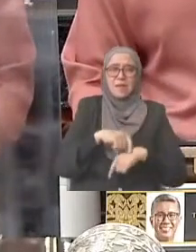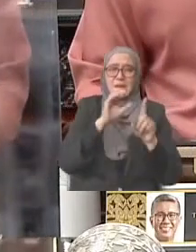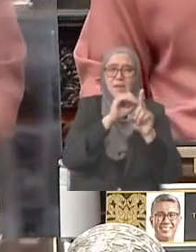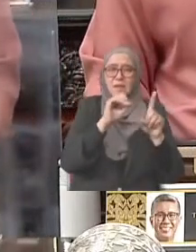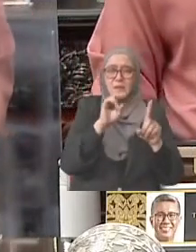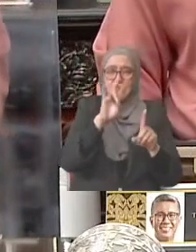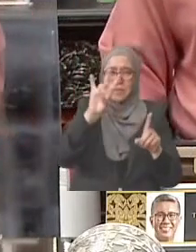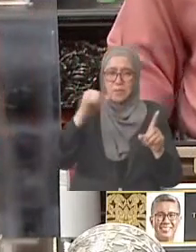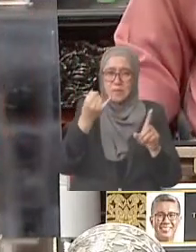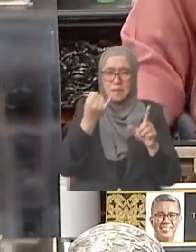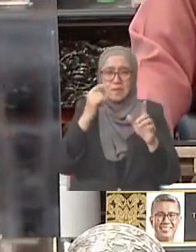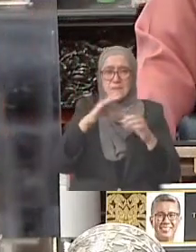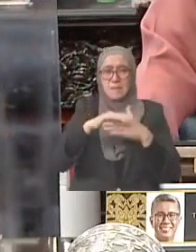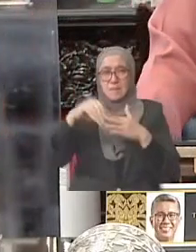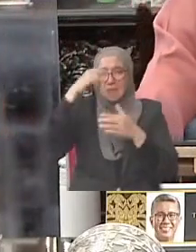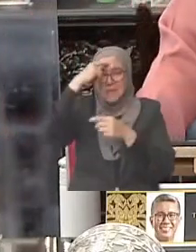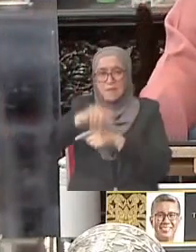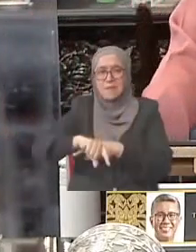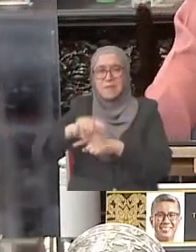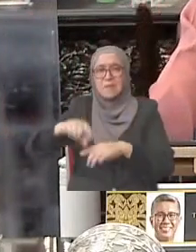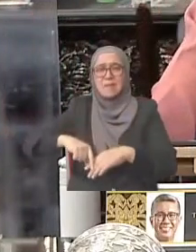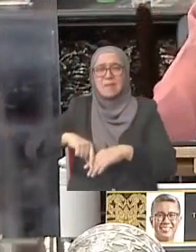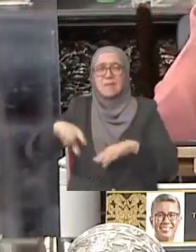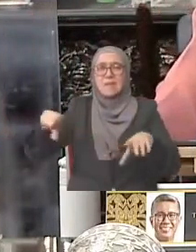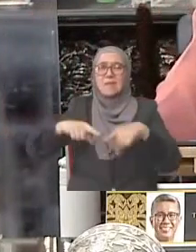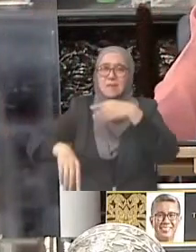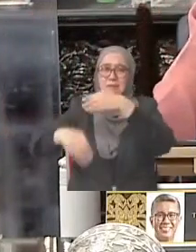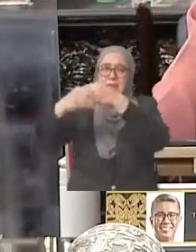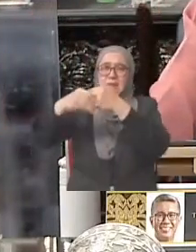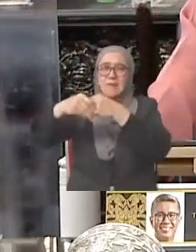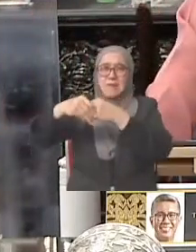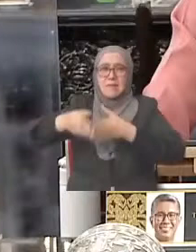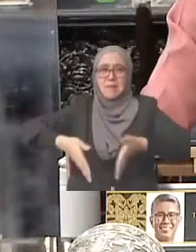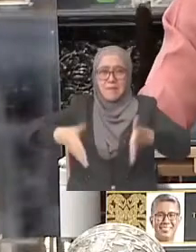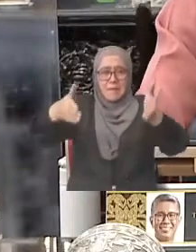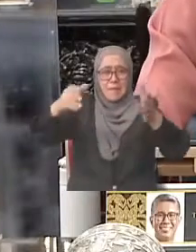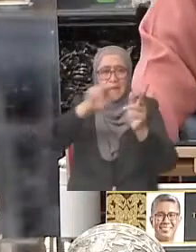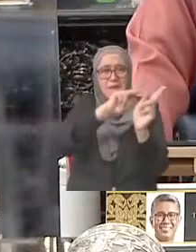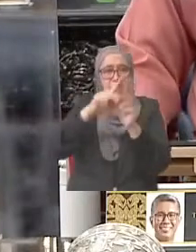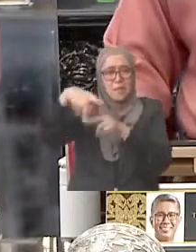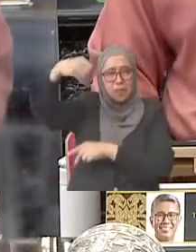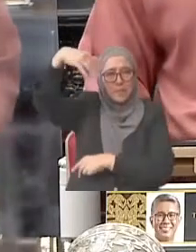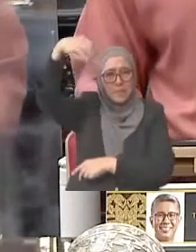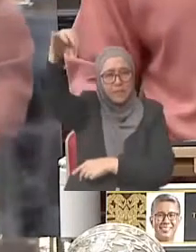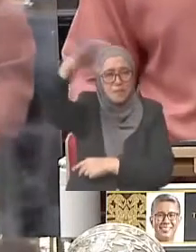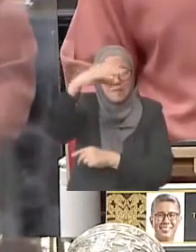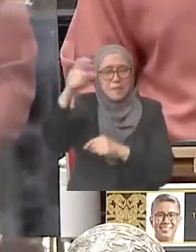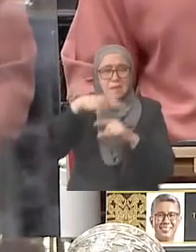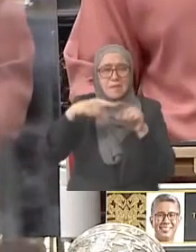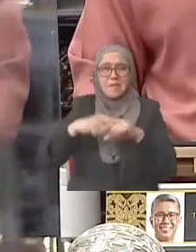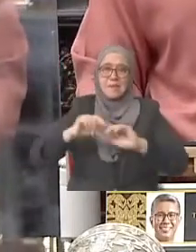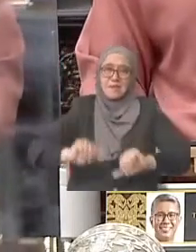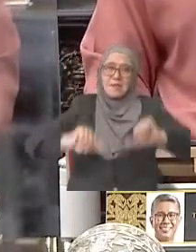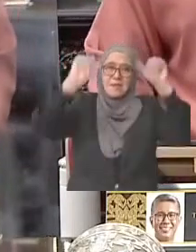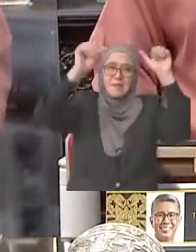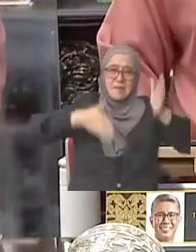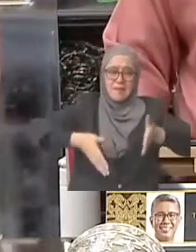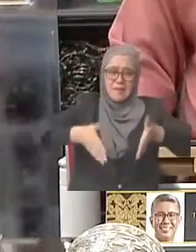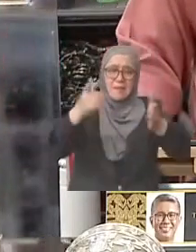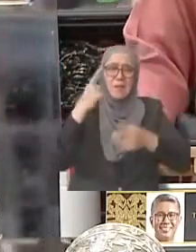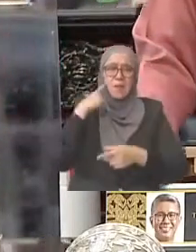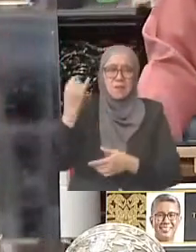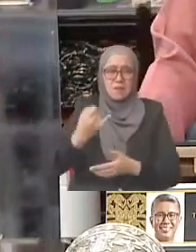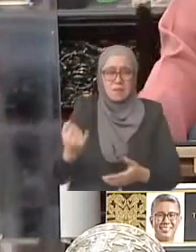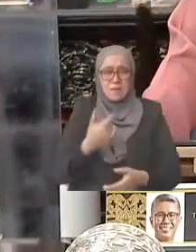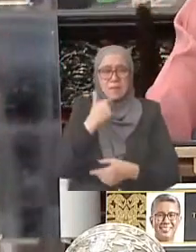107175953 re lebih 500.000 ini lampu Jalan Kampung dan menaik taraf 20 buat catatan udzur seperti kerja-kerja awalan